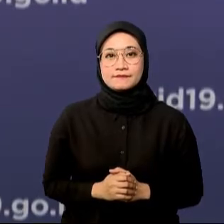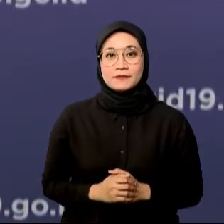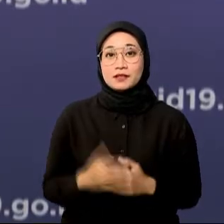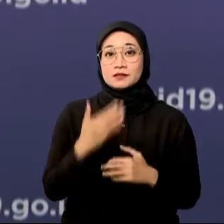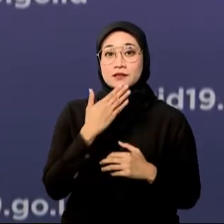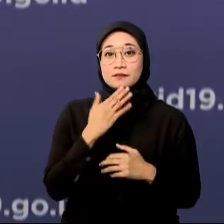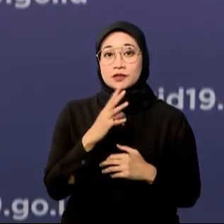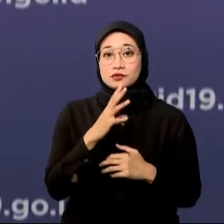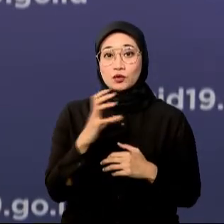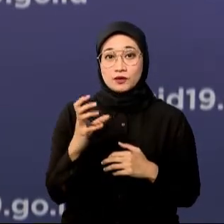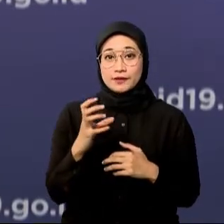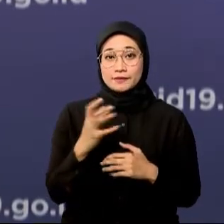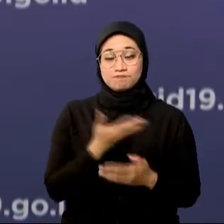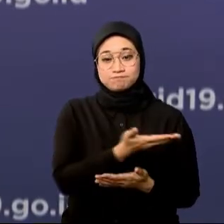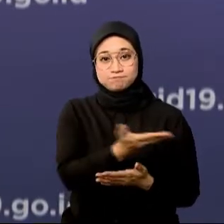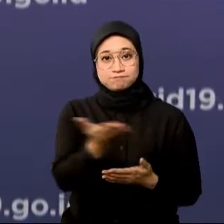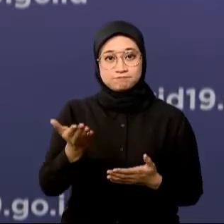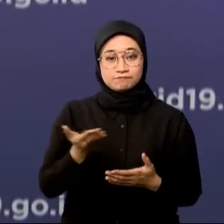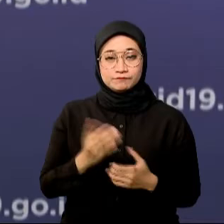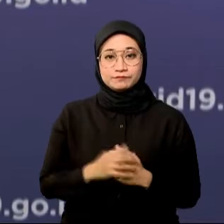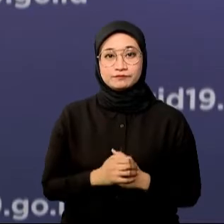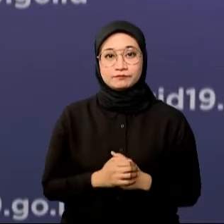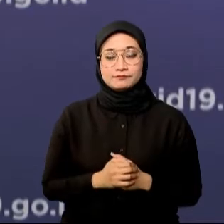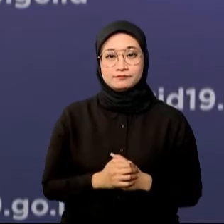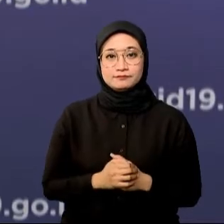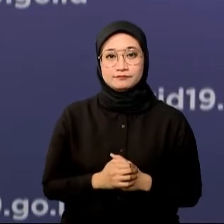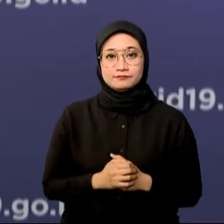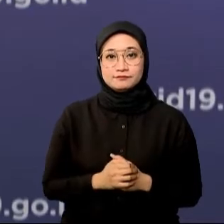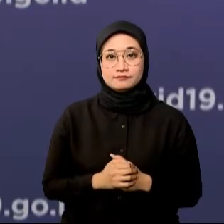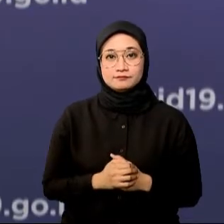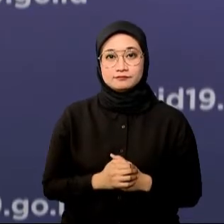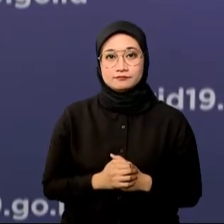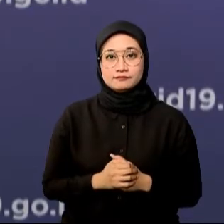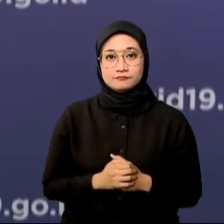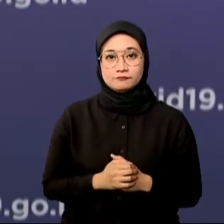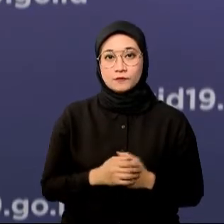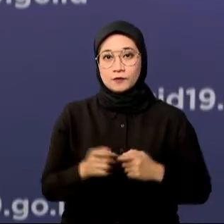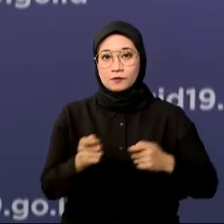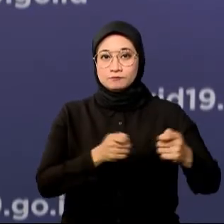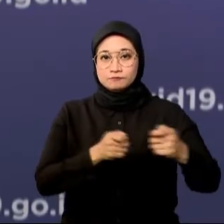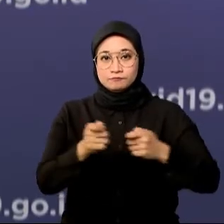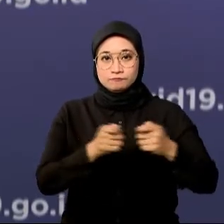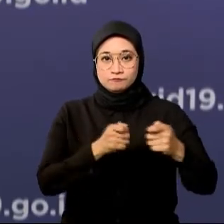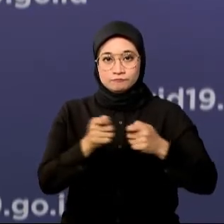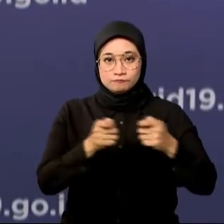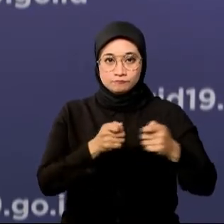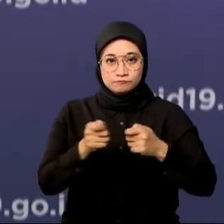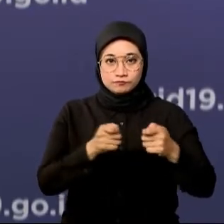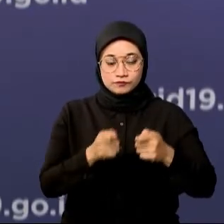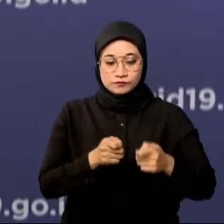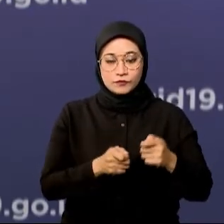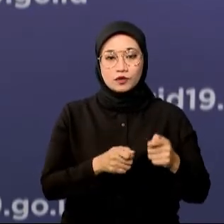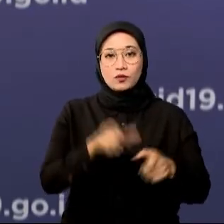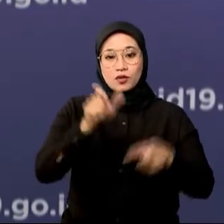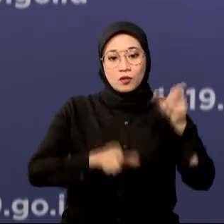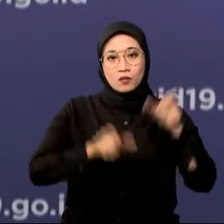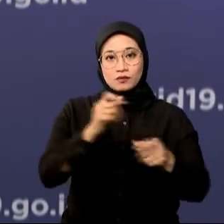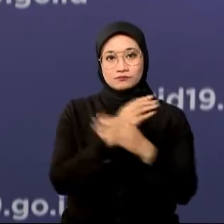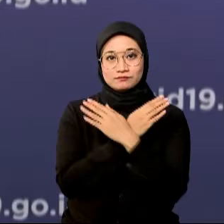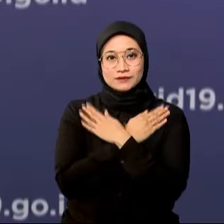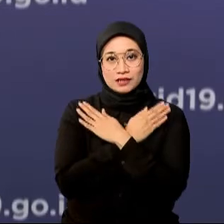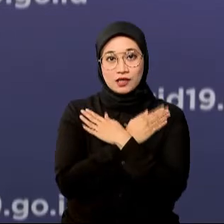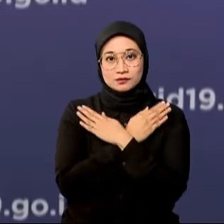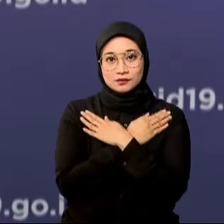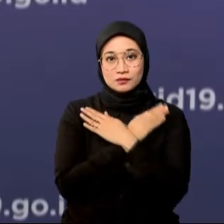Selamat sore, saudara-saudari. Perlu diketahui bahwa penanganan dan pemulasaraan jenazah COVID-19 di Indonesia